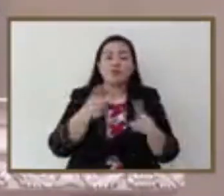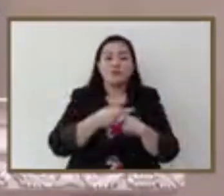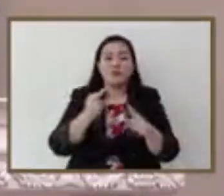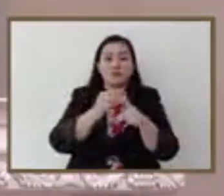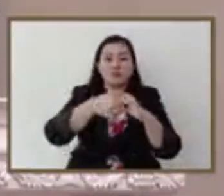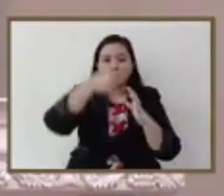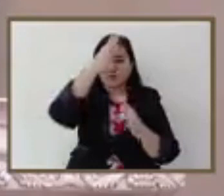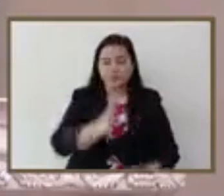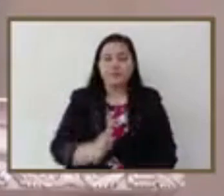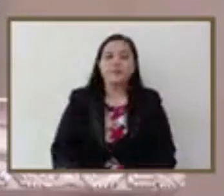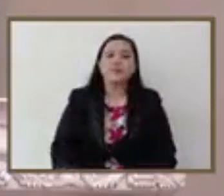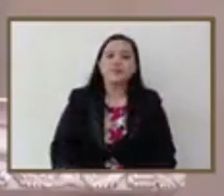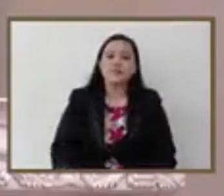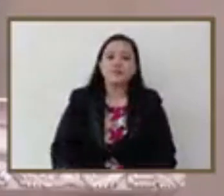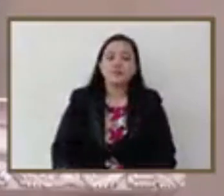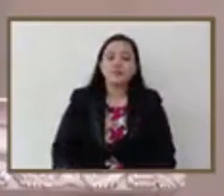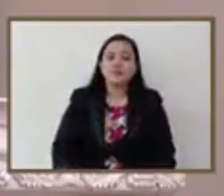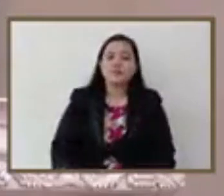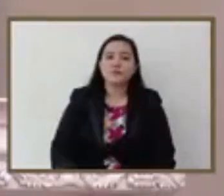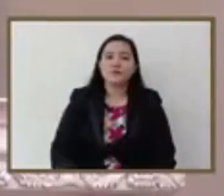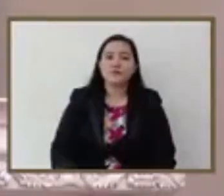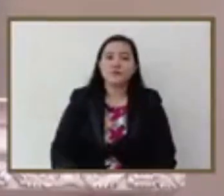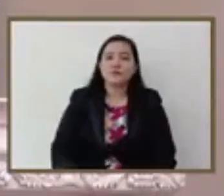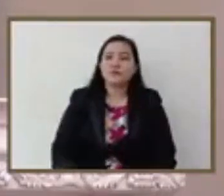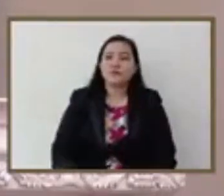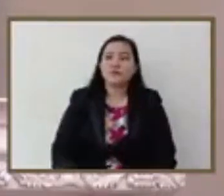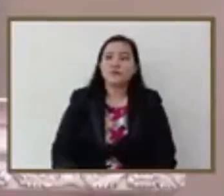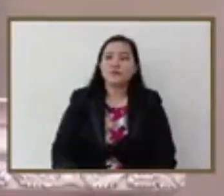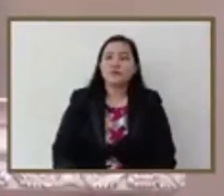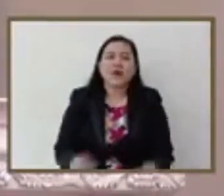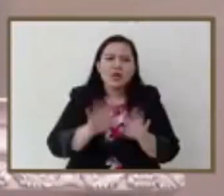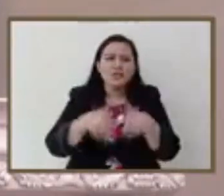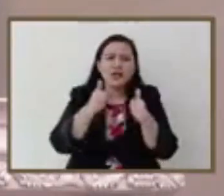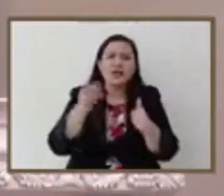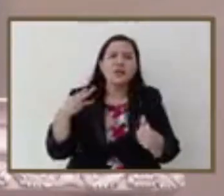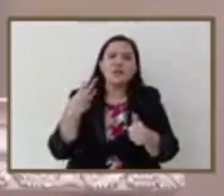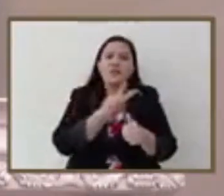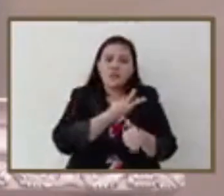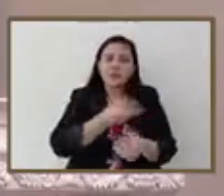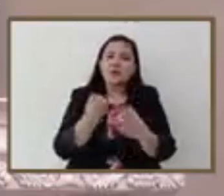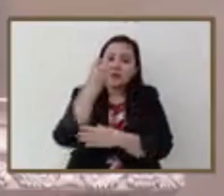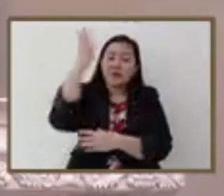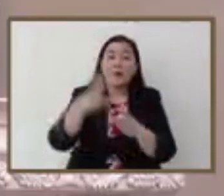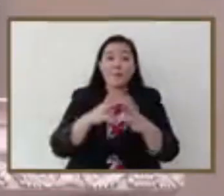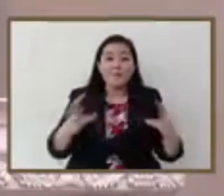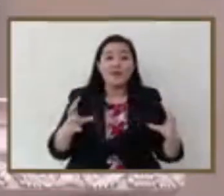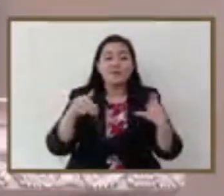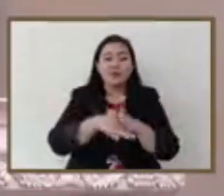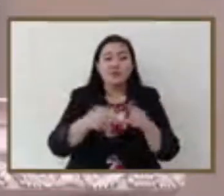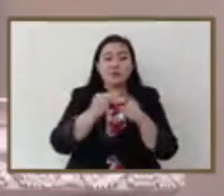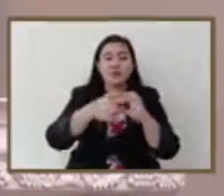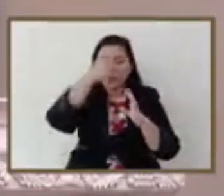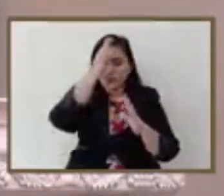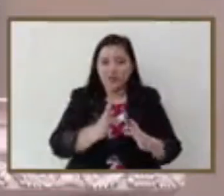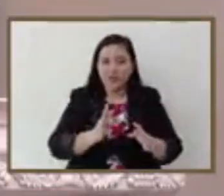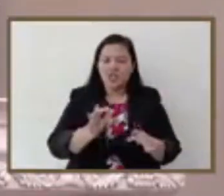Eh paano ho tayo sasagana ng salita ng Diyos kung matabang po tayo sa church? Paano natin makikita ang